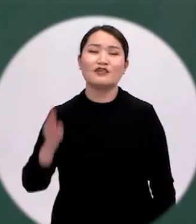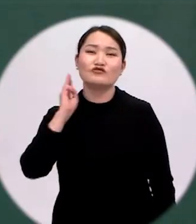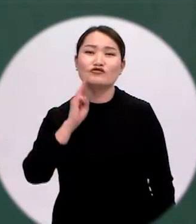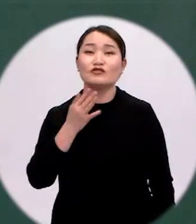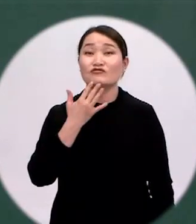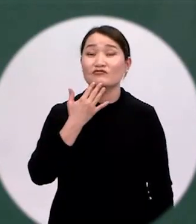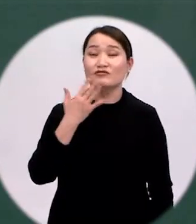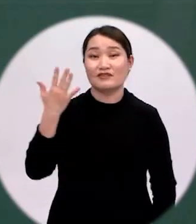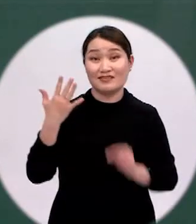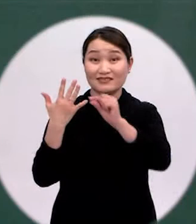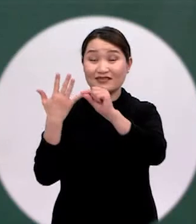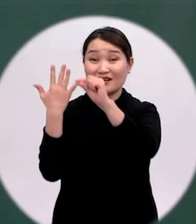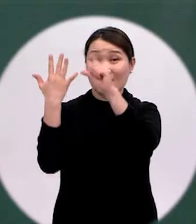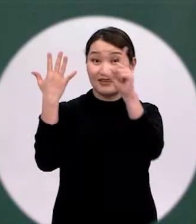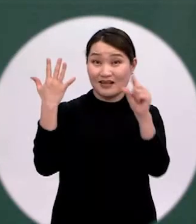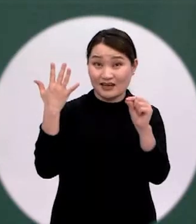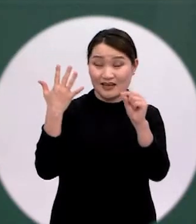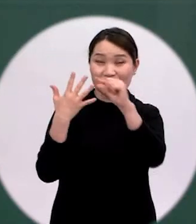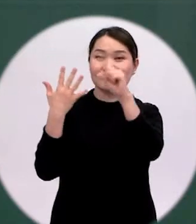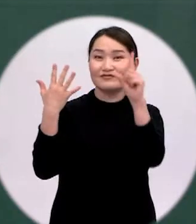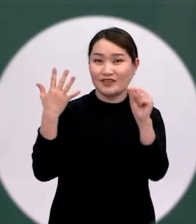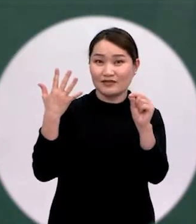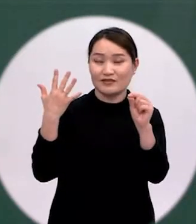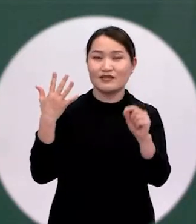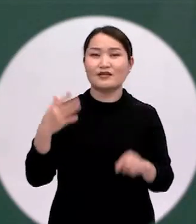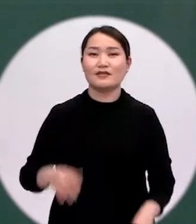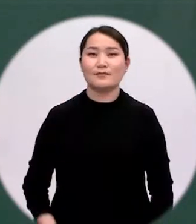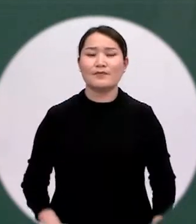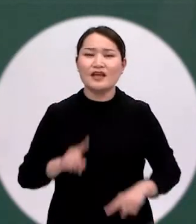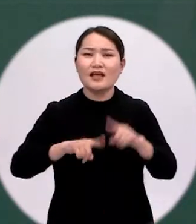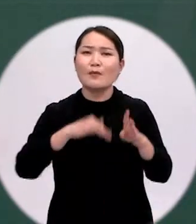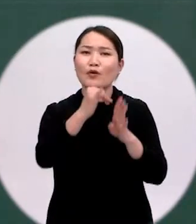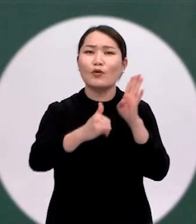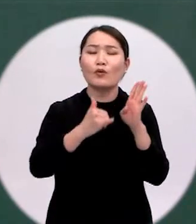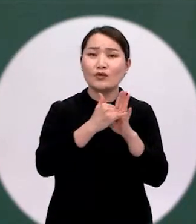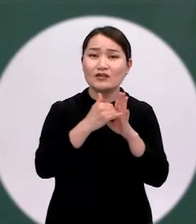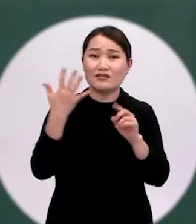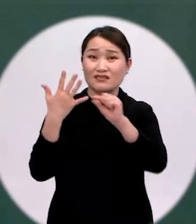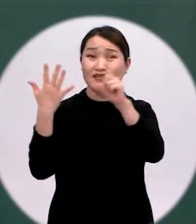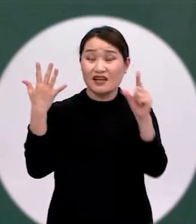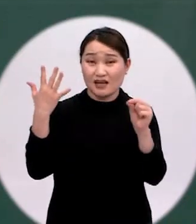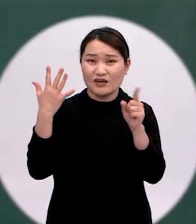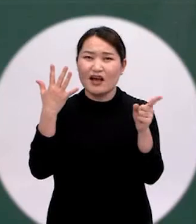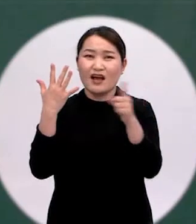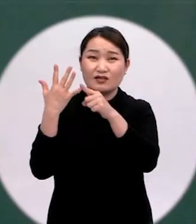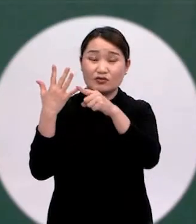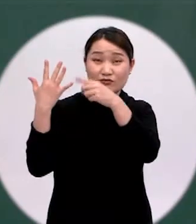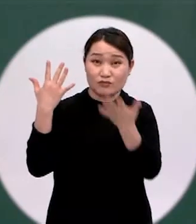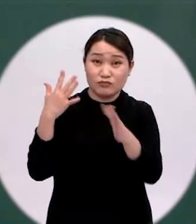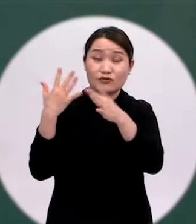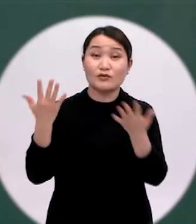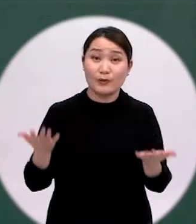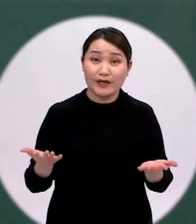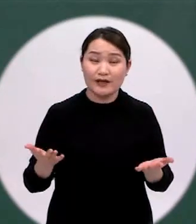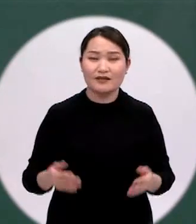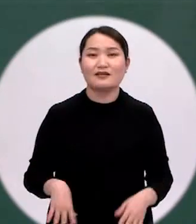Шарлсан навч. Навчс аль үлрэлд хатаж шарладаг вэ? Намрын үлрэлт тэгвэл энэ хэсэгт